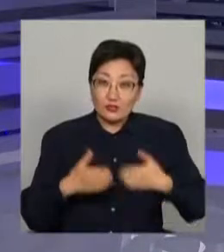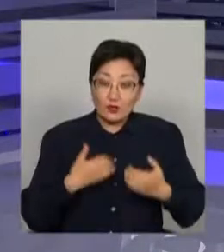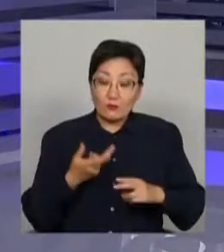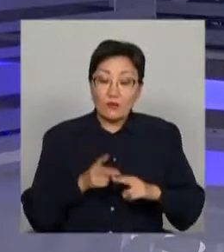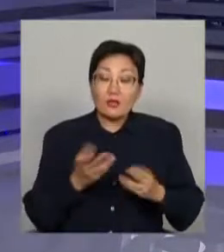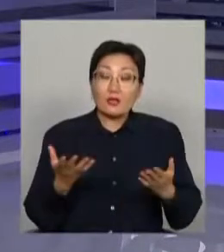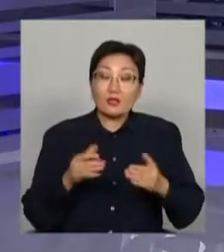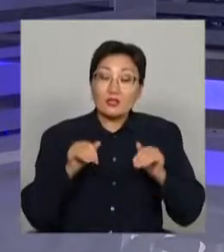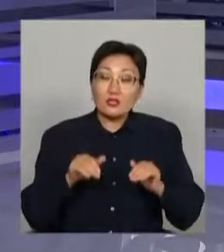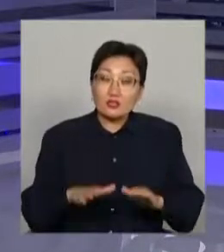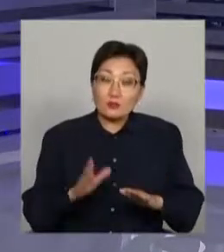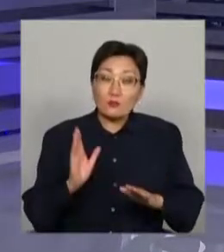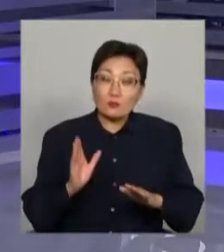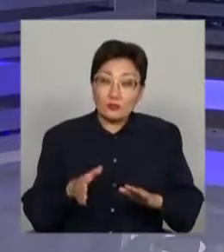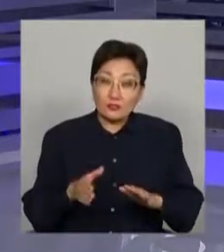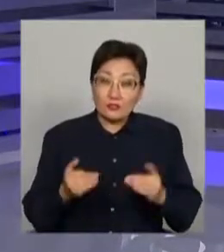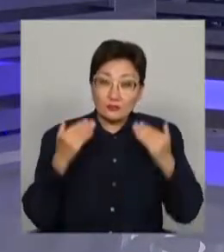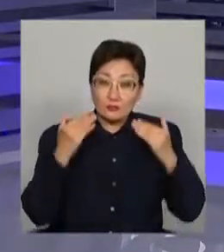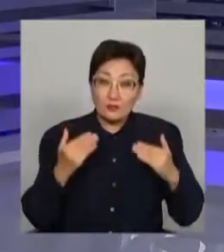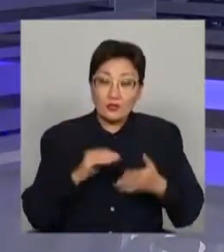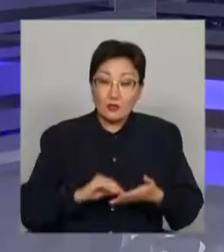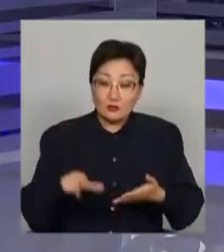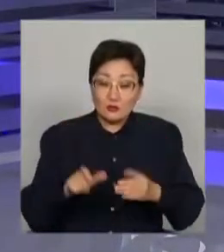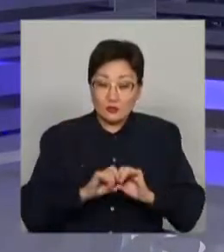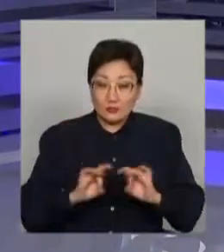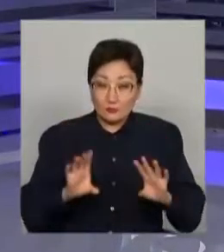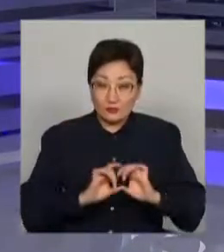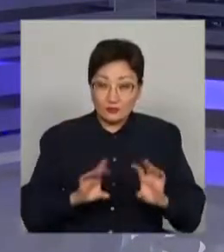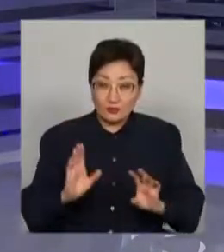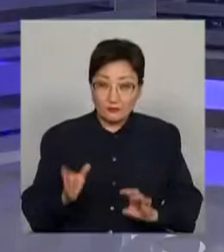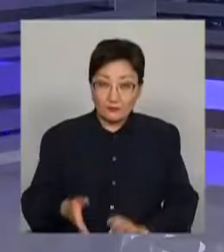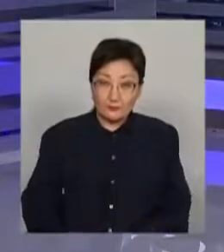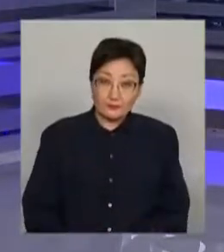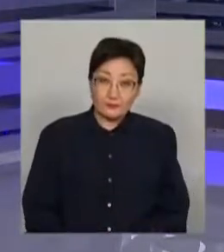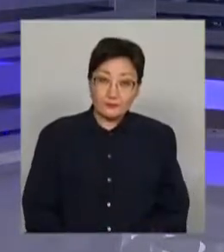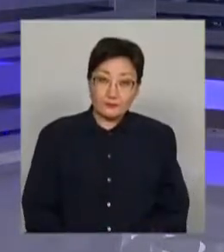шешімнің қай үйлерге қатысты шығатыны белгісіз. Әріптесім Оразай Нұртайдың материалында.